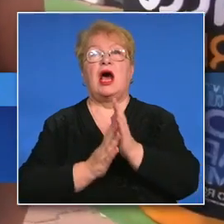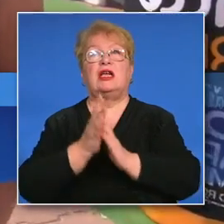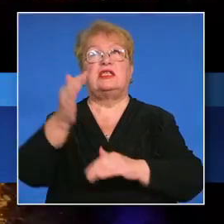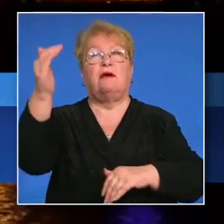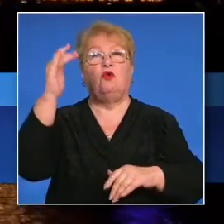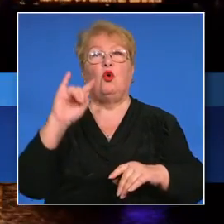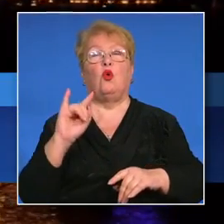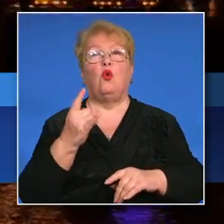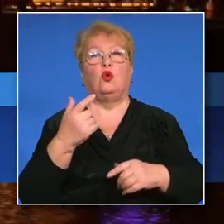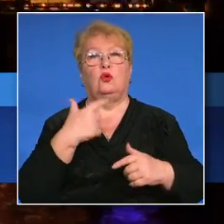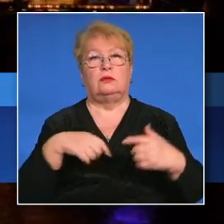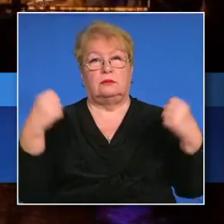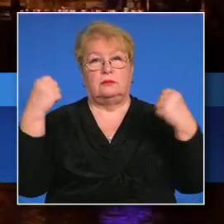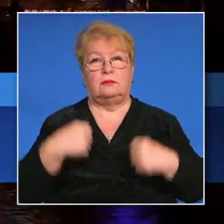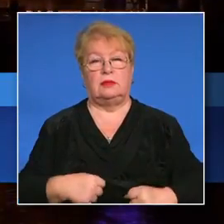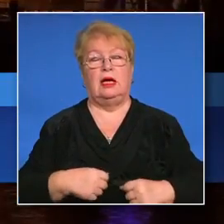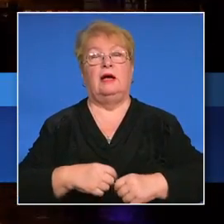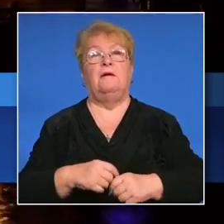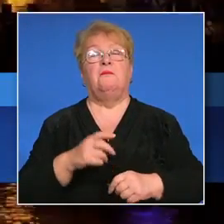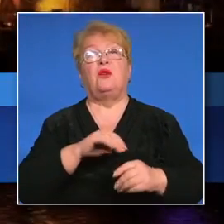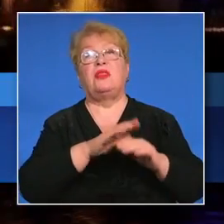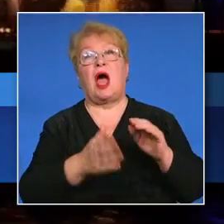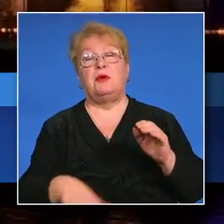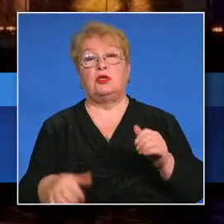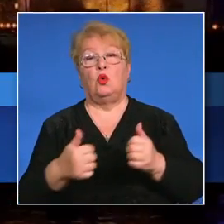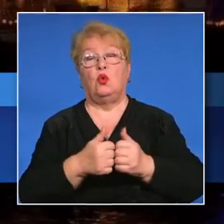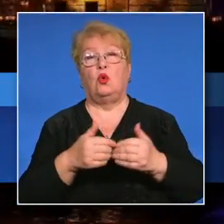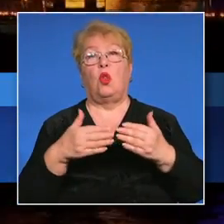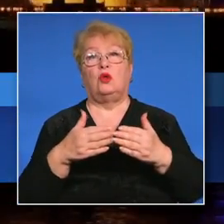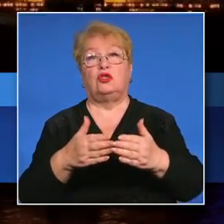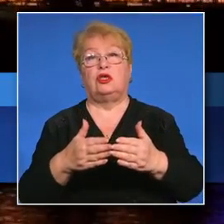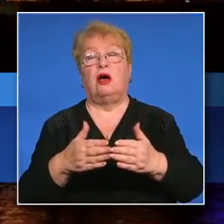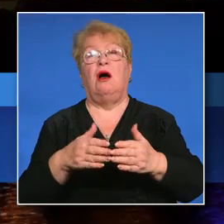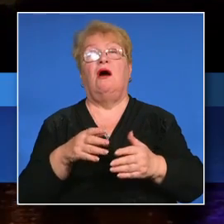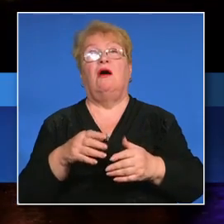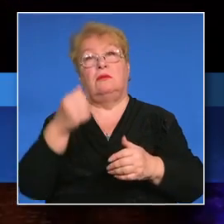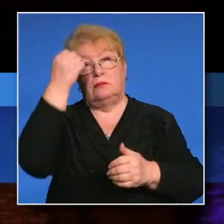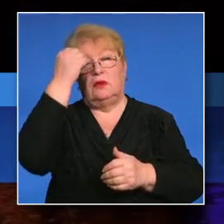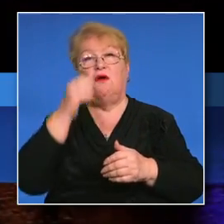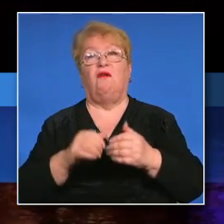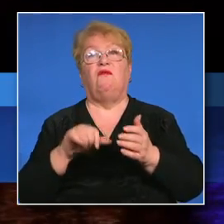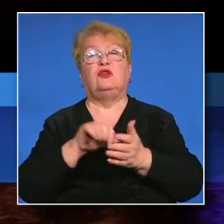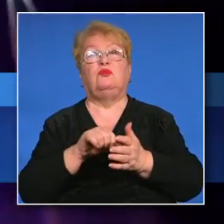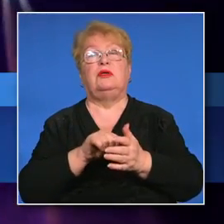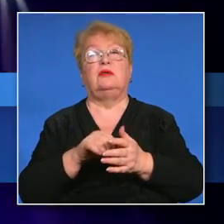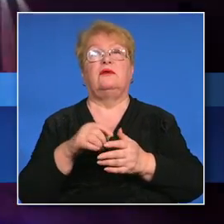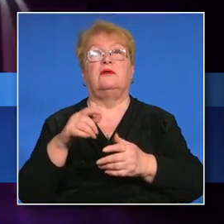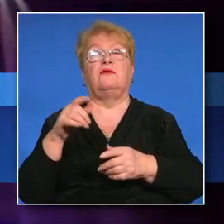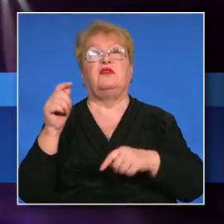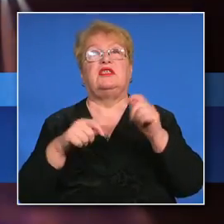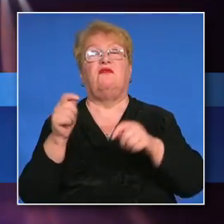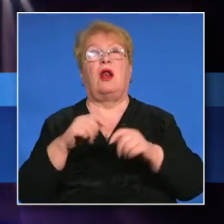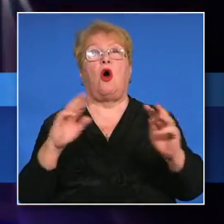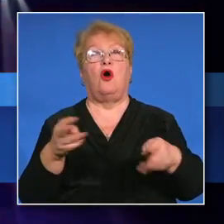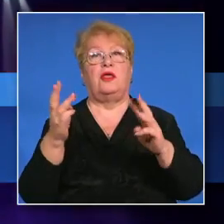себе. Финал праздника. На набережной у лодочника выступили участники международного фестиваля огня, а вслед за ними яркое шоу на